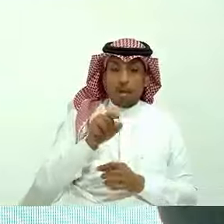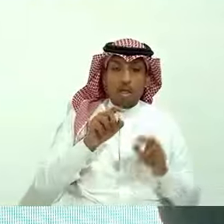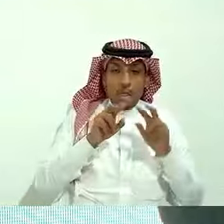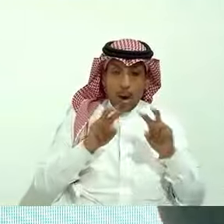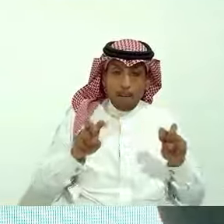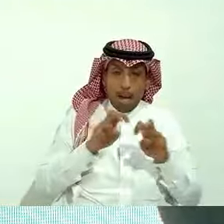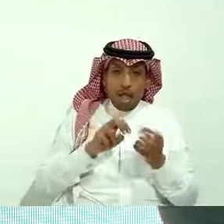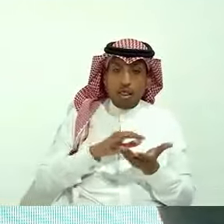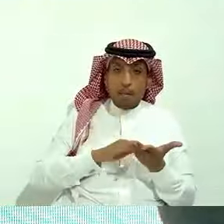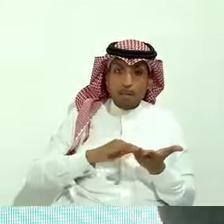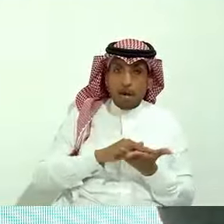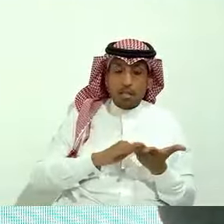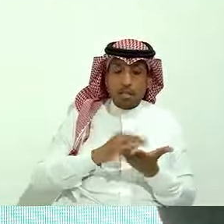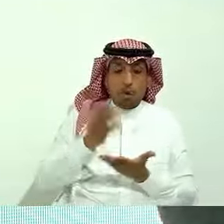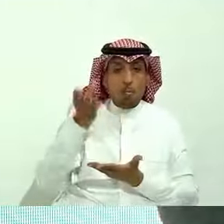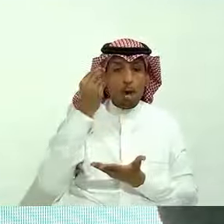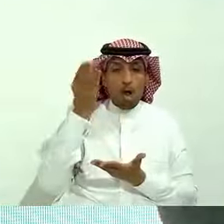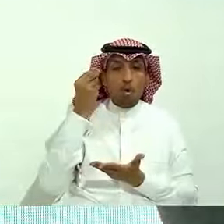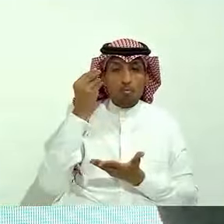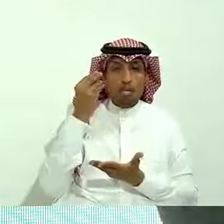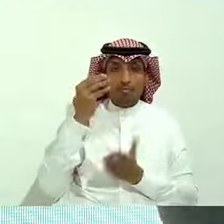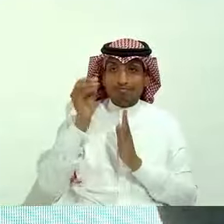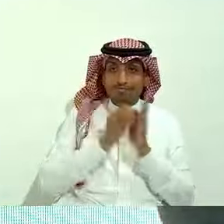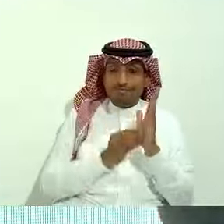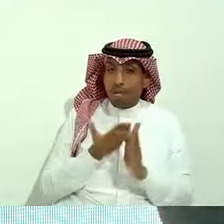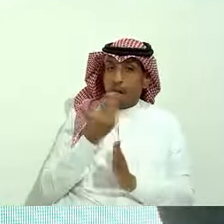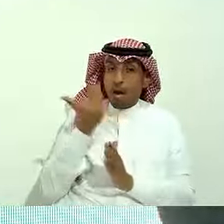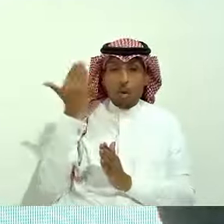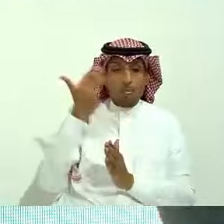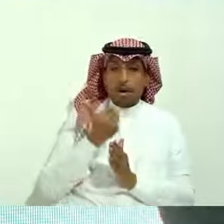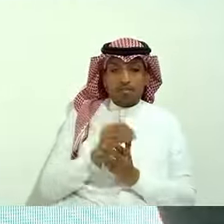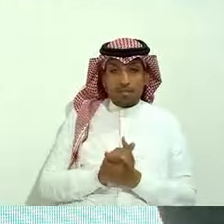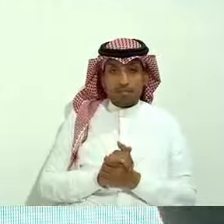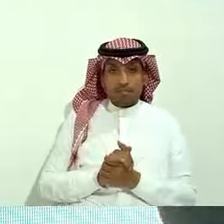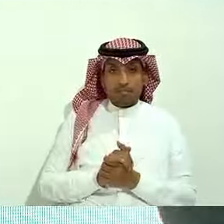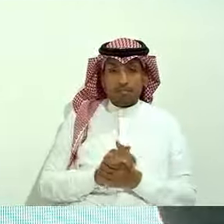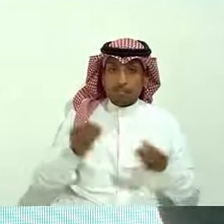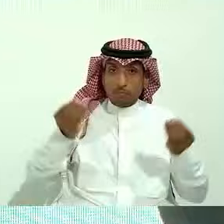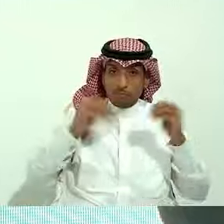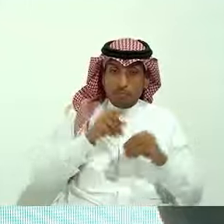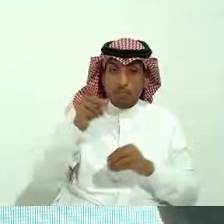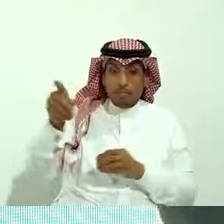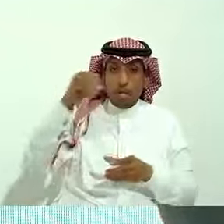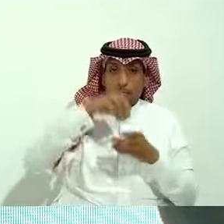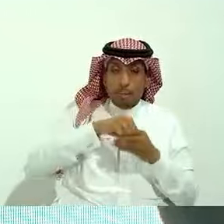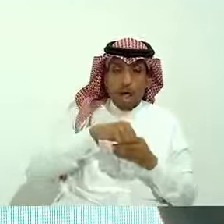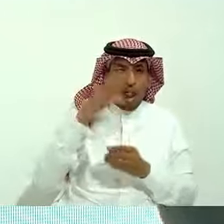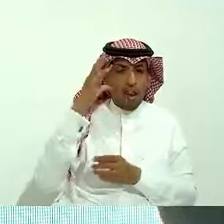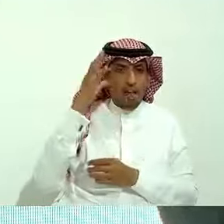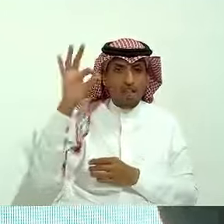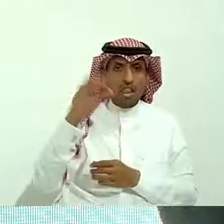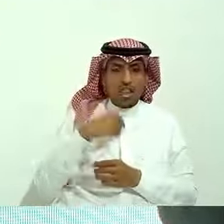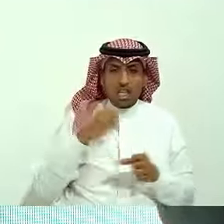ميدانية ومعلومات ما تسجلت قبل كذا. بالإضافة إلى الجانب الفني قدرت